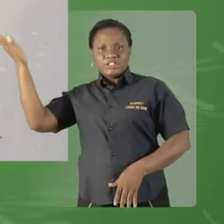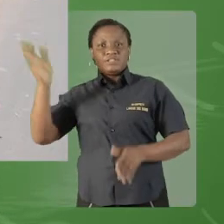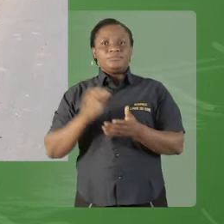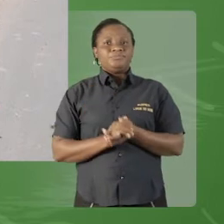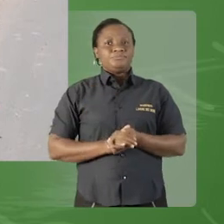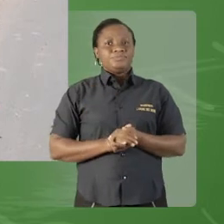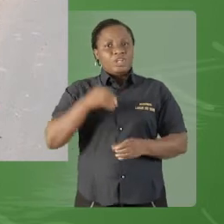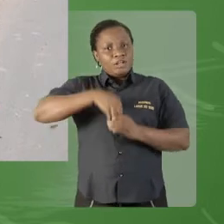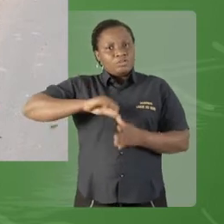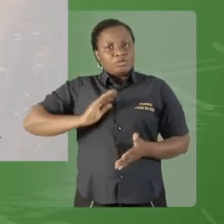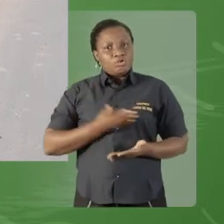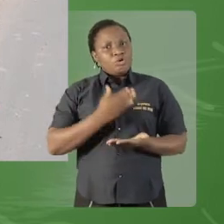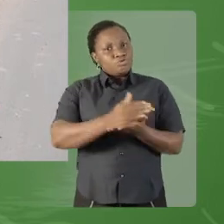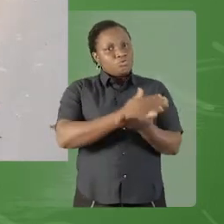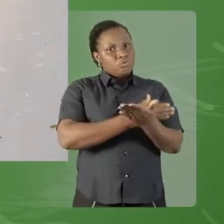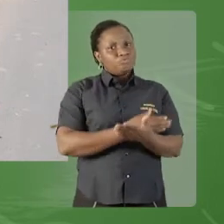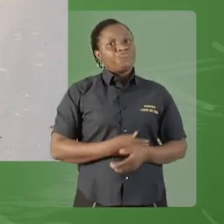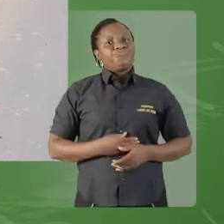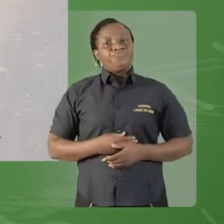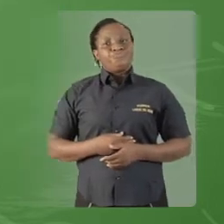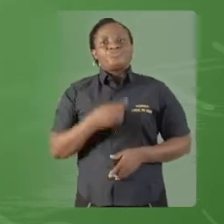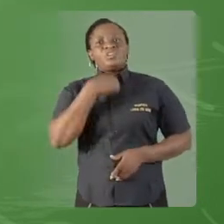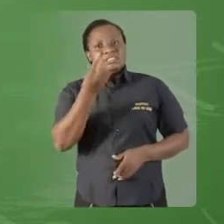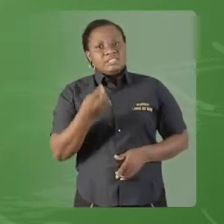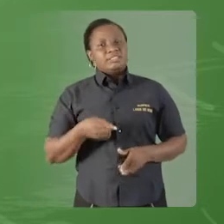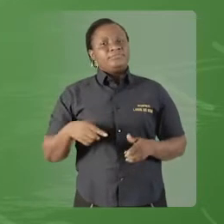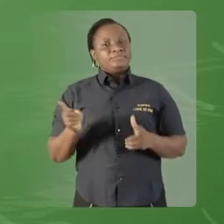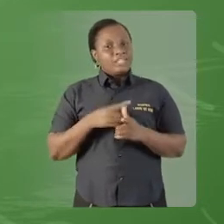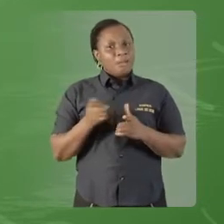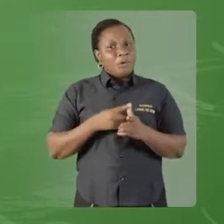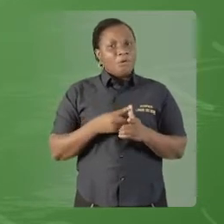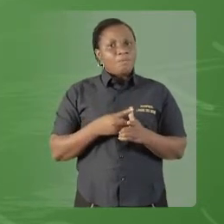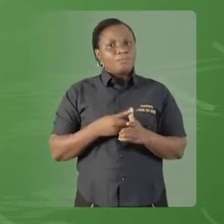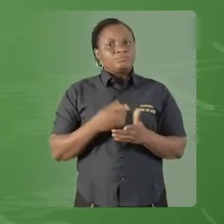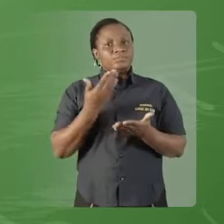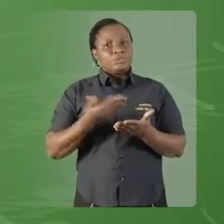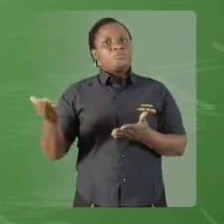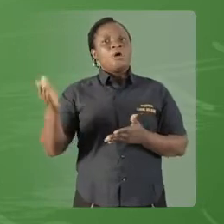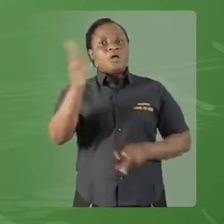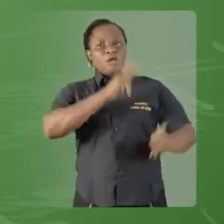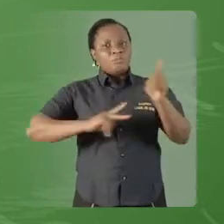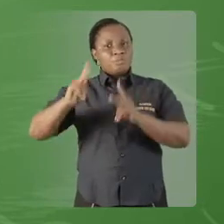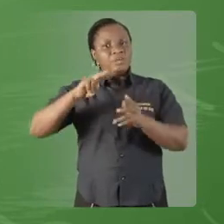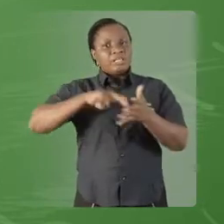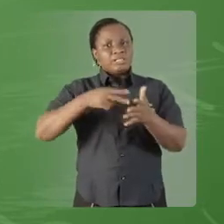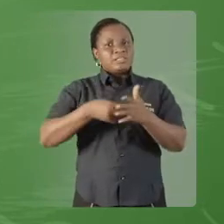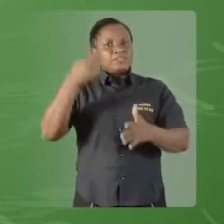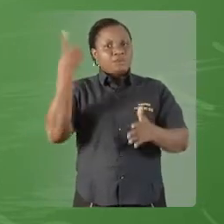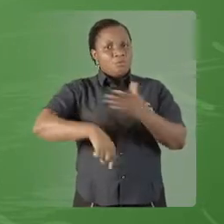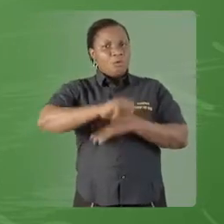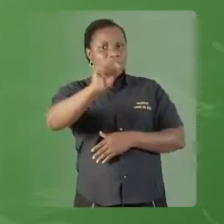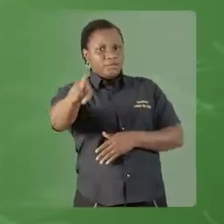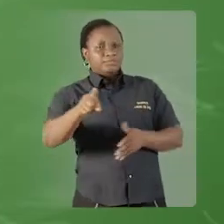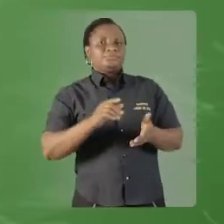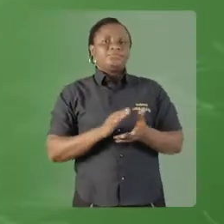Dans le déroulement de notre leçon, nous allons vous dire en 1, la définition de l'expression